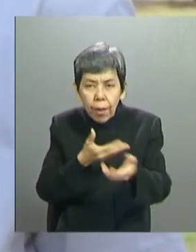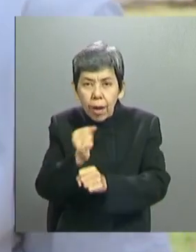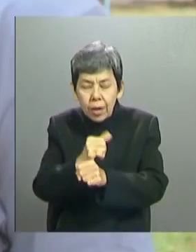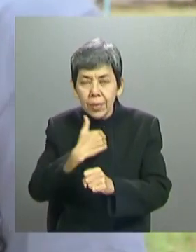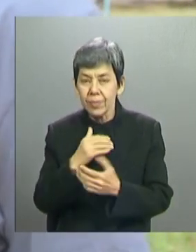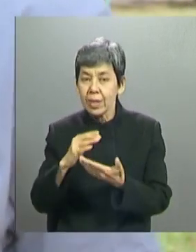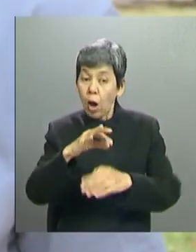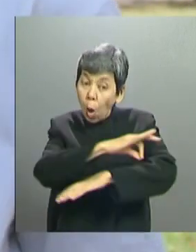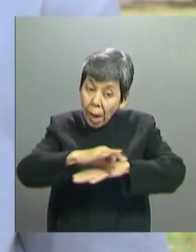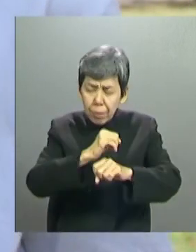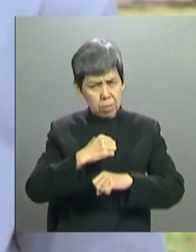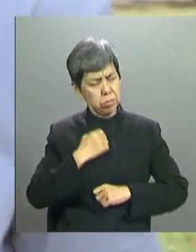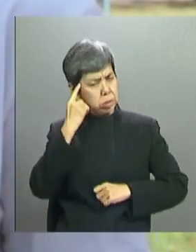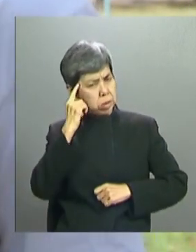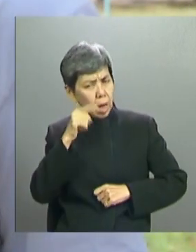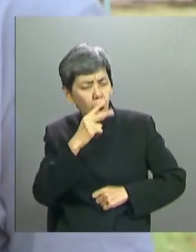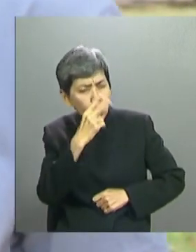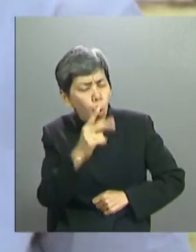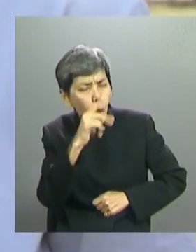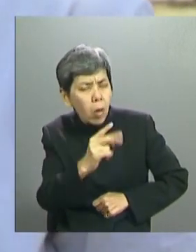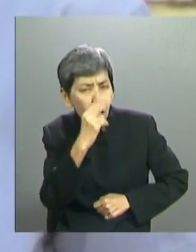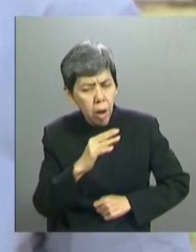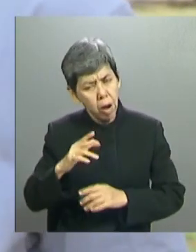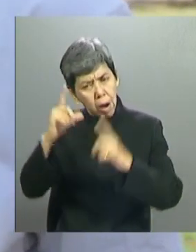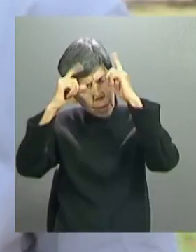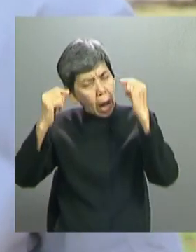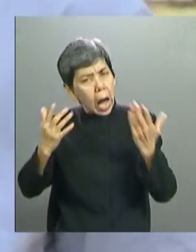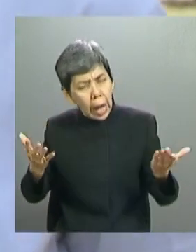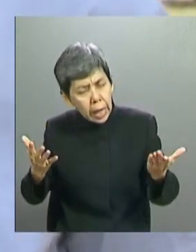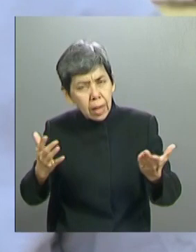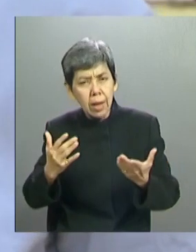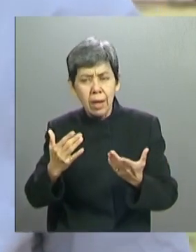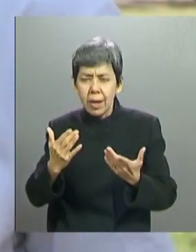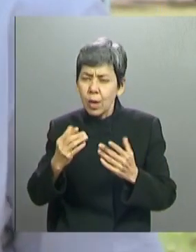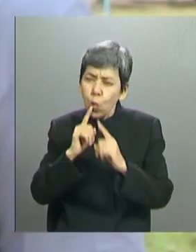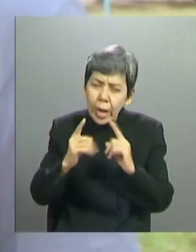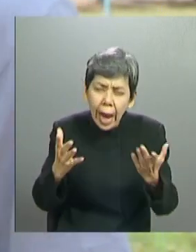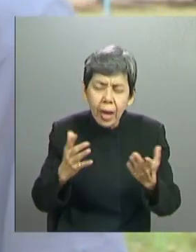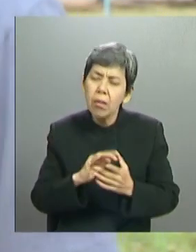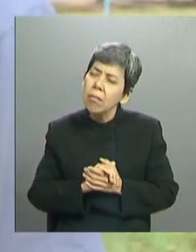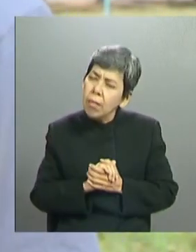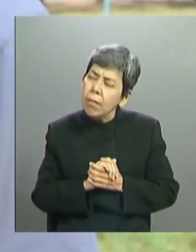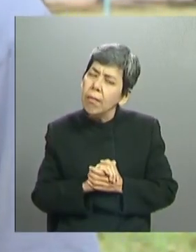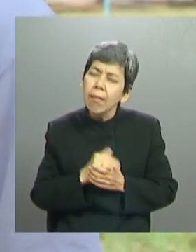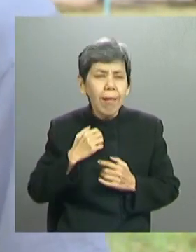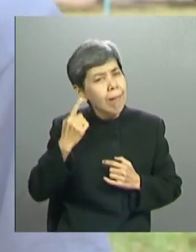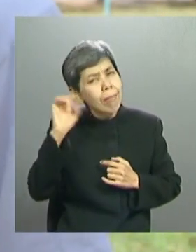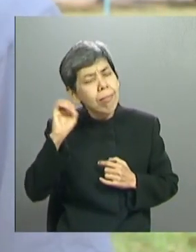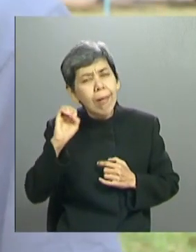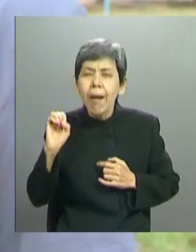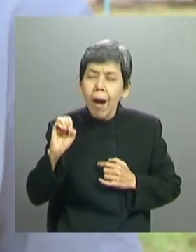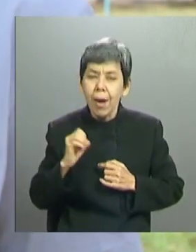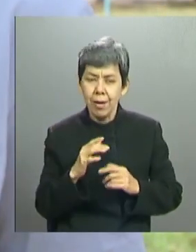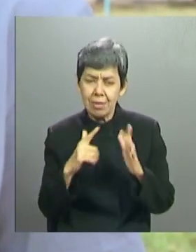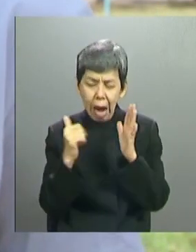ถาปัตย์อย่างเงี้ยเขาต้องไปดูอะไรก่อนพยาบาลเขาต้องแบบเขาคุยยังไงอะไรอย่างเงี้ยคือเราก็ไม่รู้เหมือนกันนะแบบเภสั